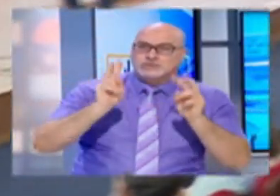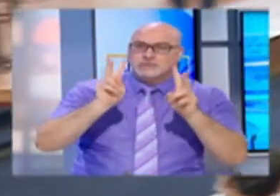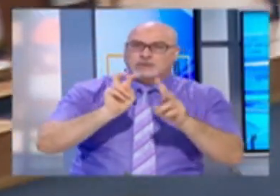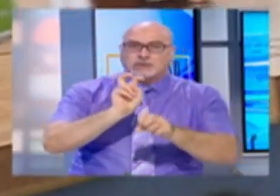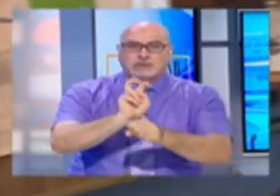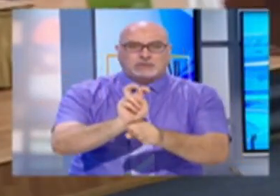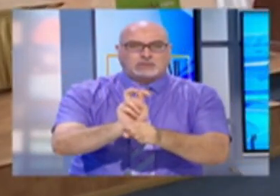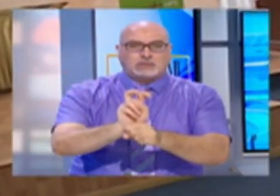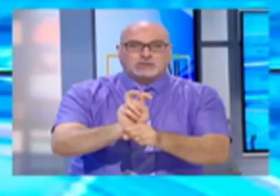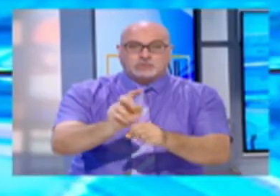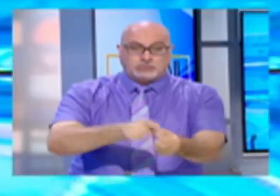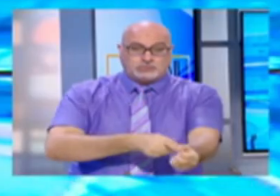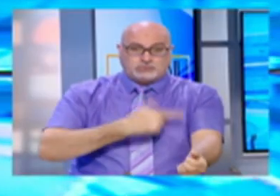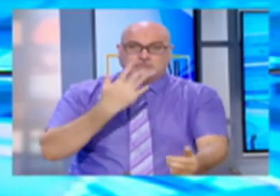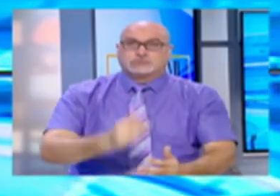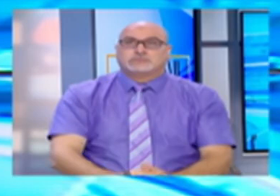في وجدان الأمة.